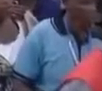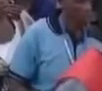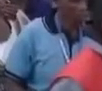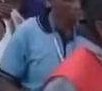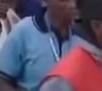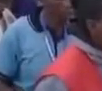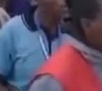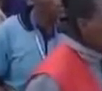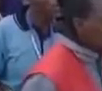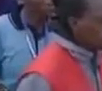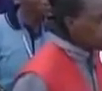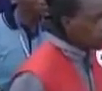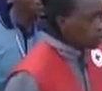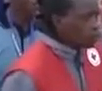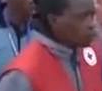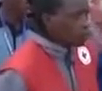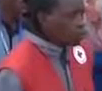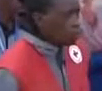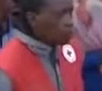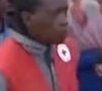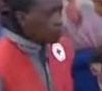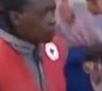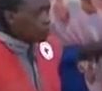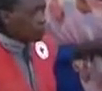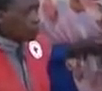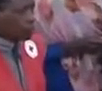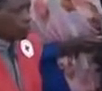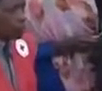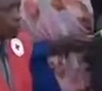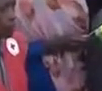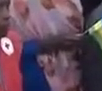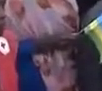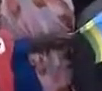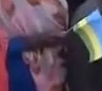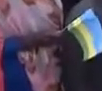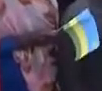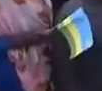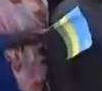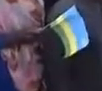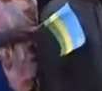komeza imihigo Rwanda dukunda